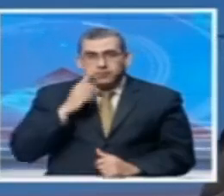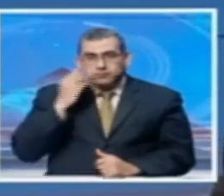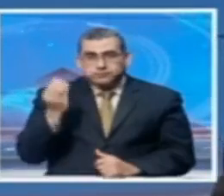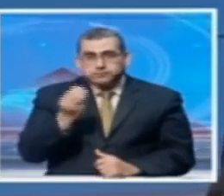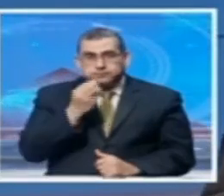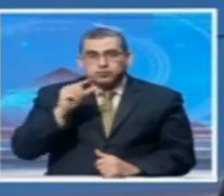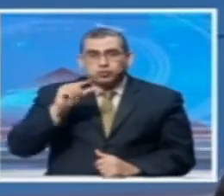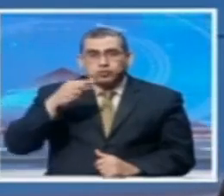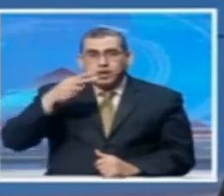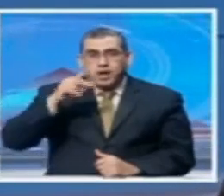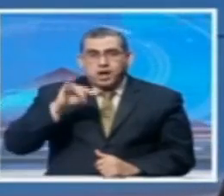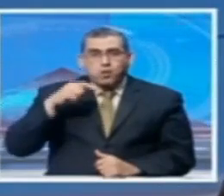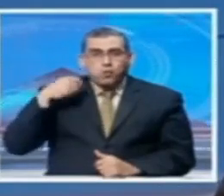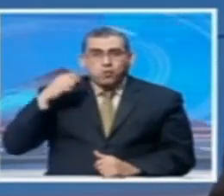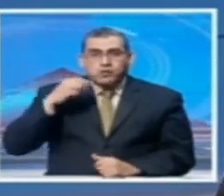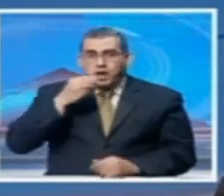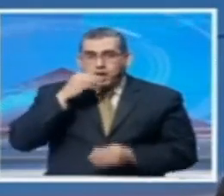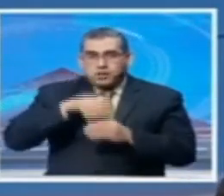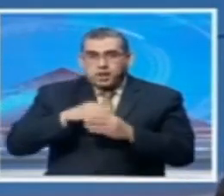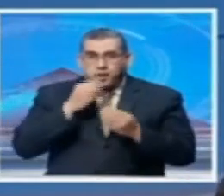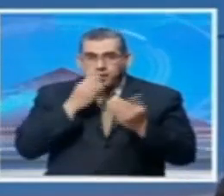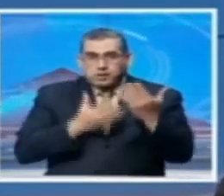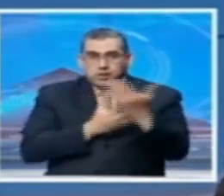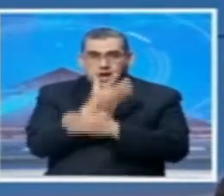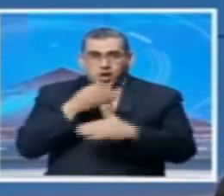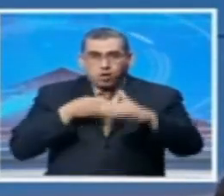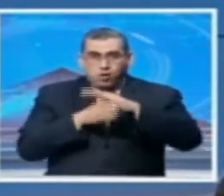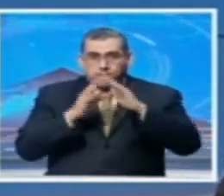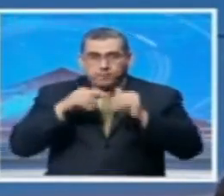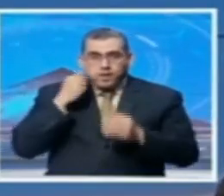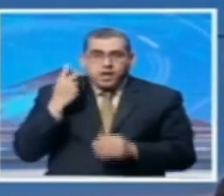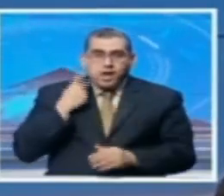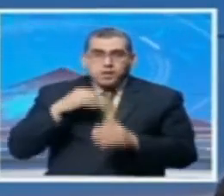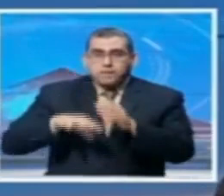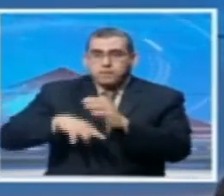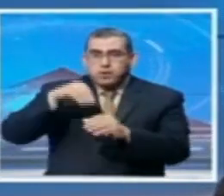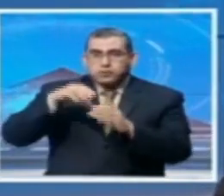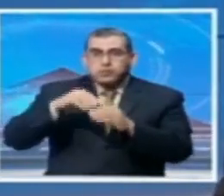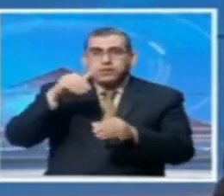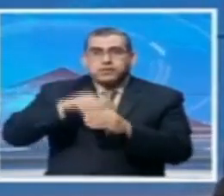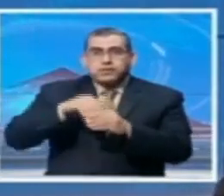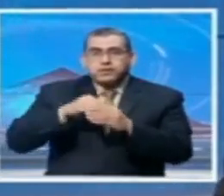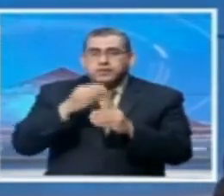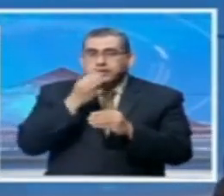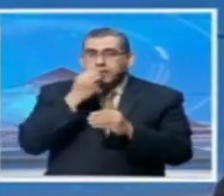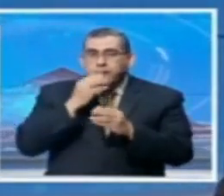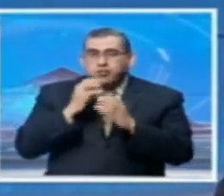تفقد دكتور علي المصلحي وزير التموين والتجارة الداخلية عددا من المشروعات